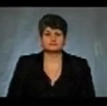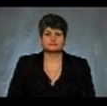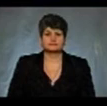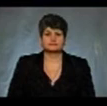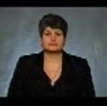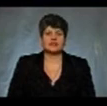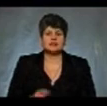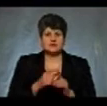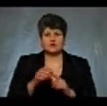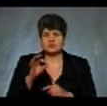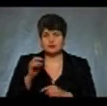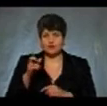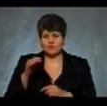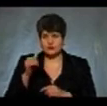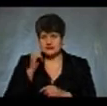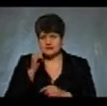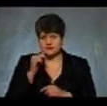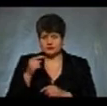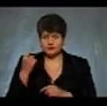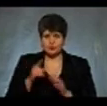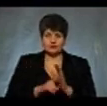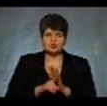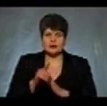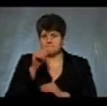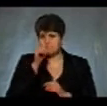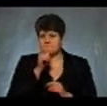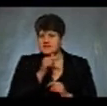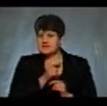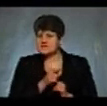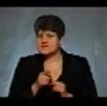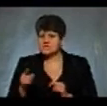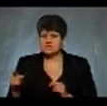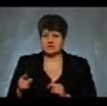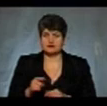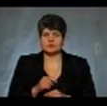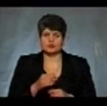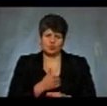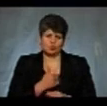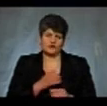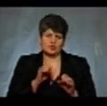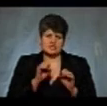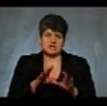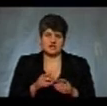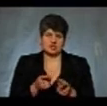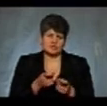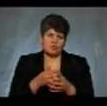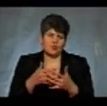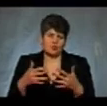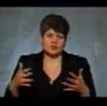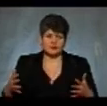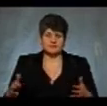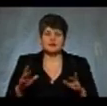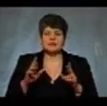Зі слів Олександра Богомола, від завтра на Тернопільщині розпочинається місячник добровільної здачі зброї. Пане Ігоре, хочу, щоб ви розповіли більше,